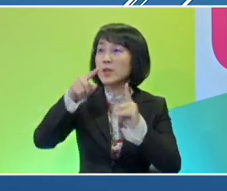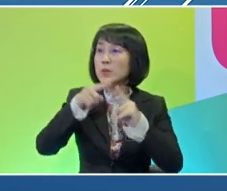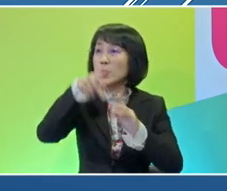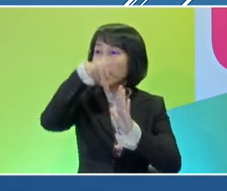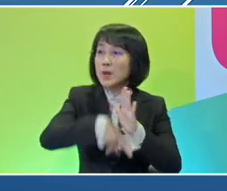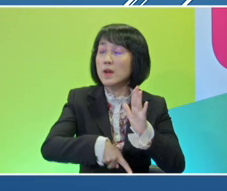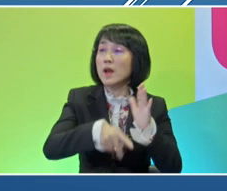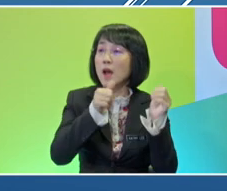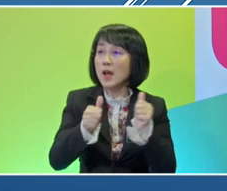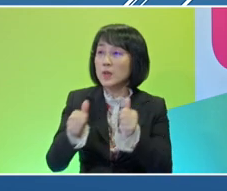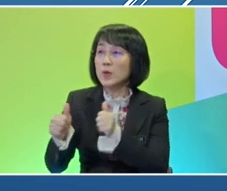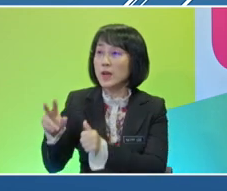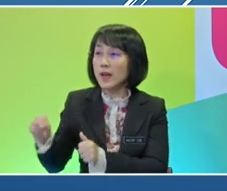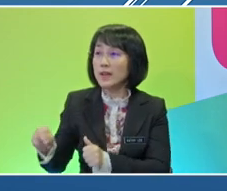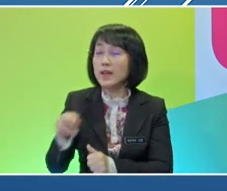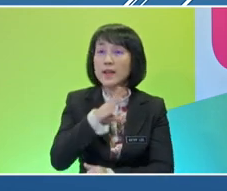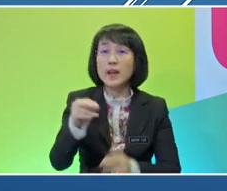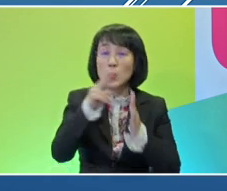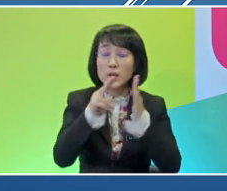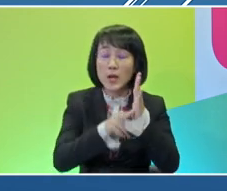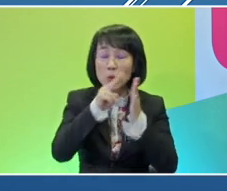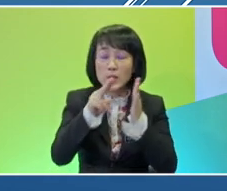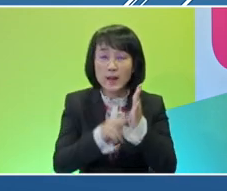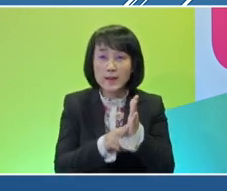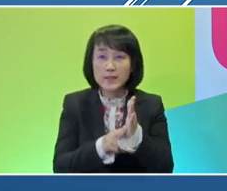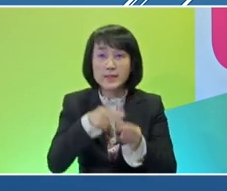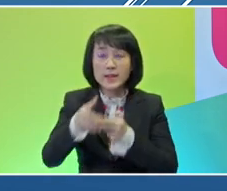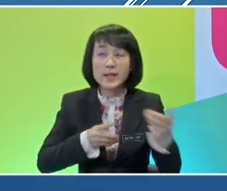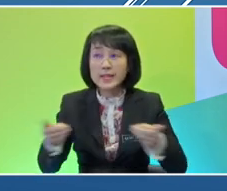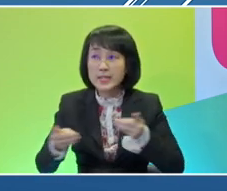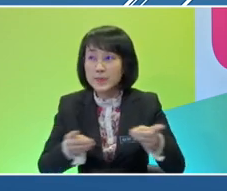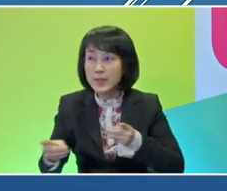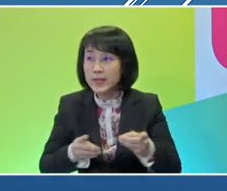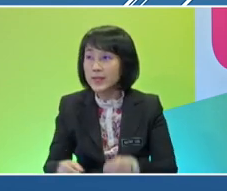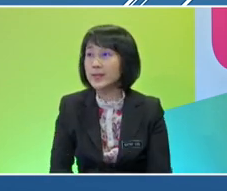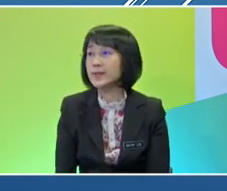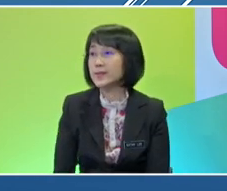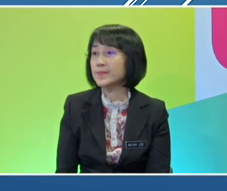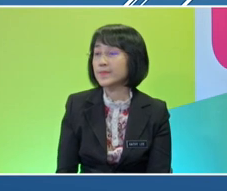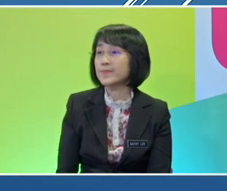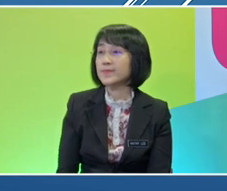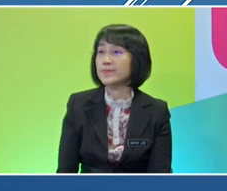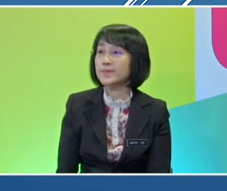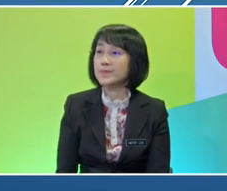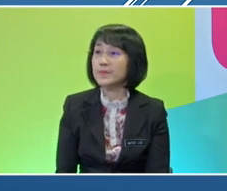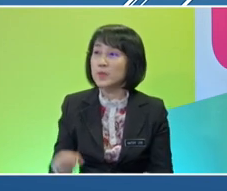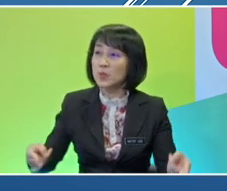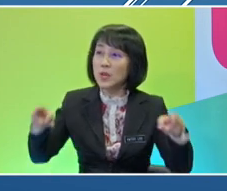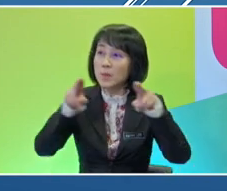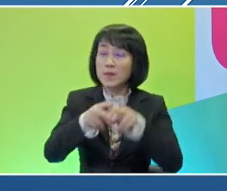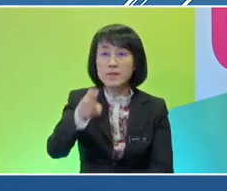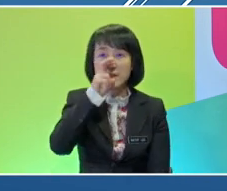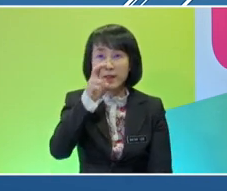dan undang-undang atau lebih mudah kita sebut sebagai disiplin nah disiplin pendidikan menekankan aspek pemahaman perundangan mengutamakan ketegasan